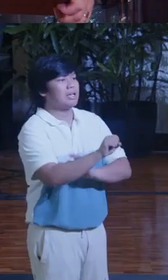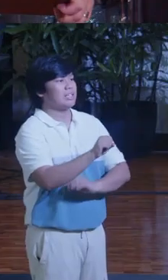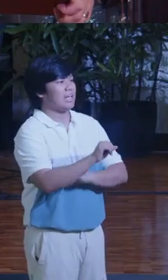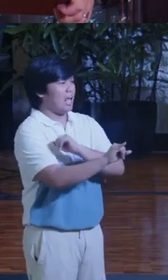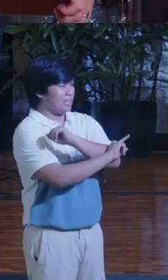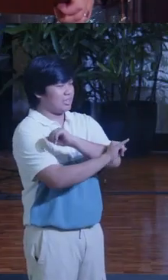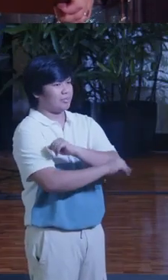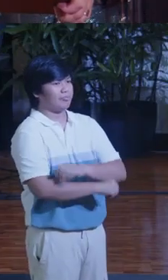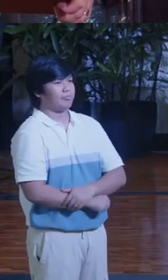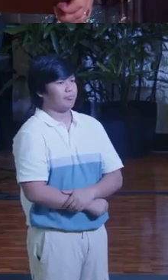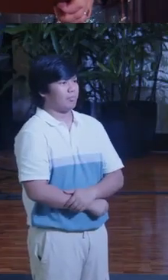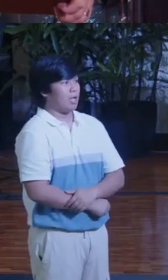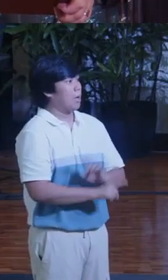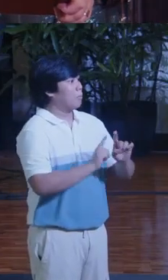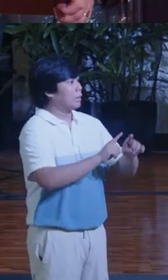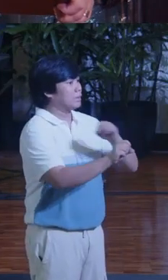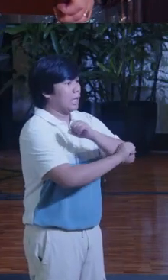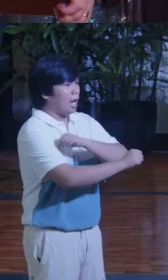I am old?